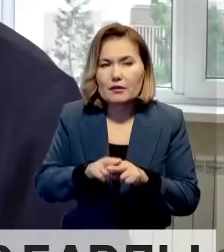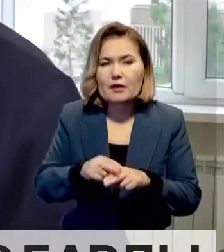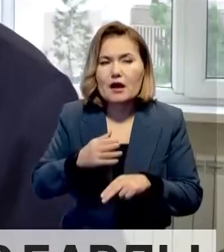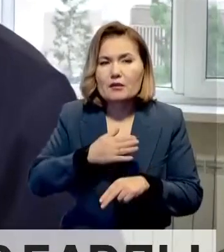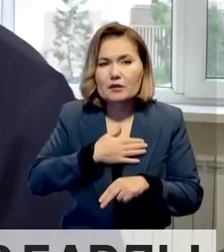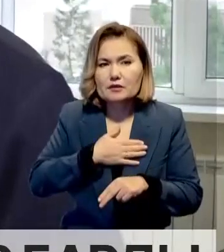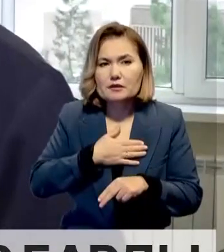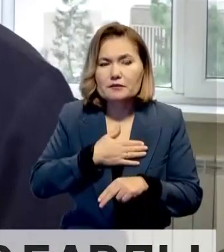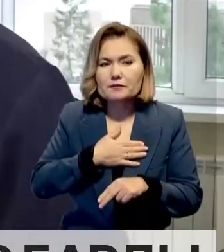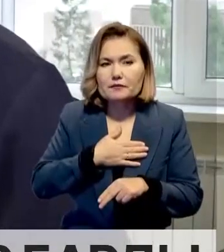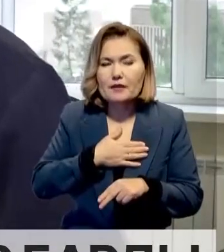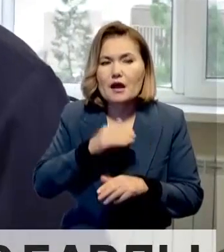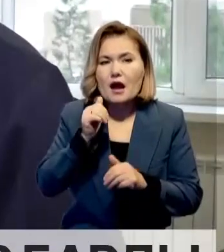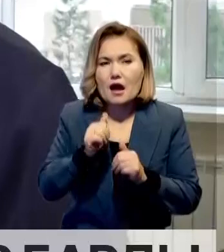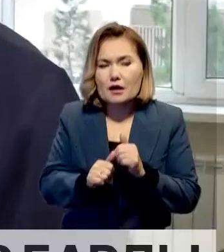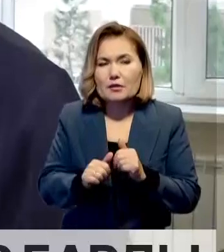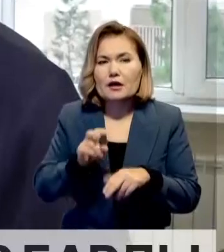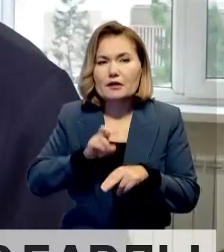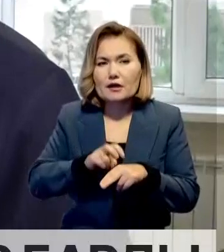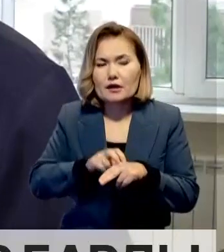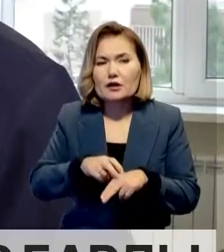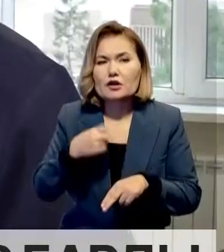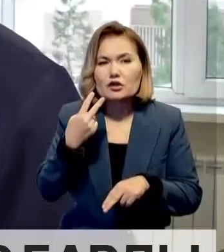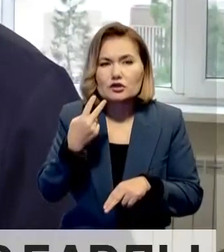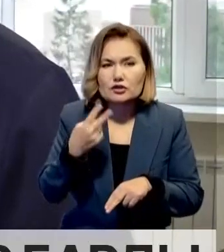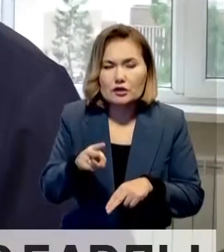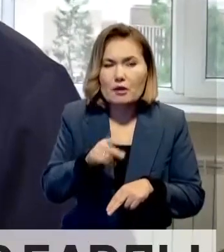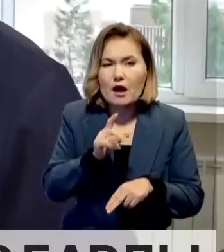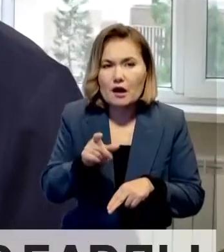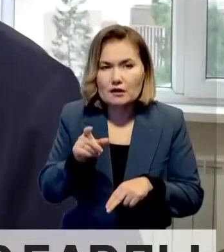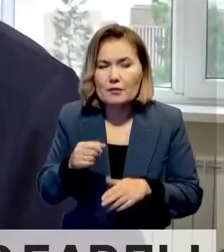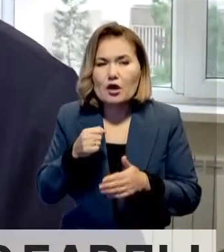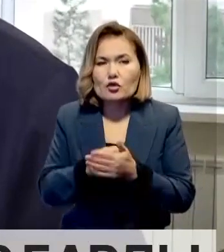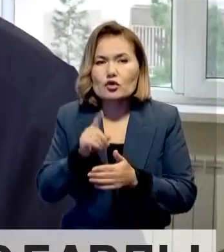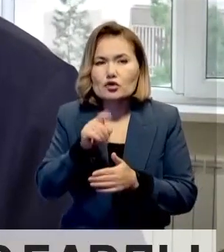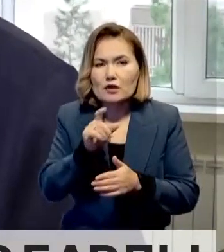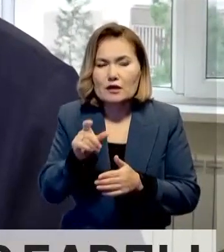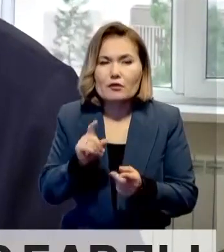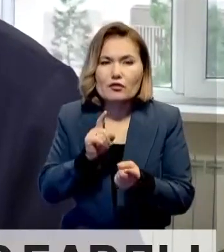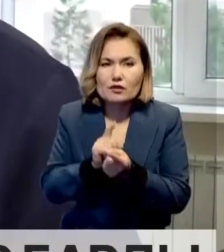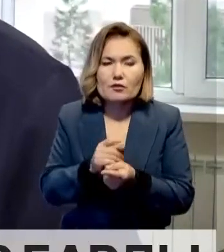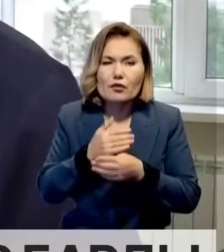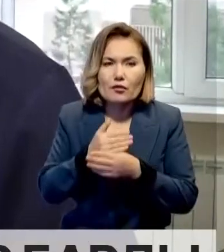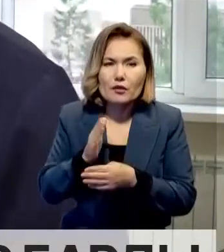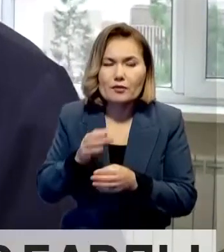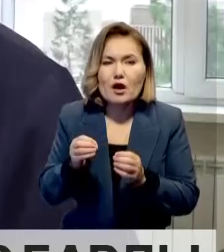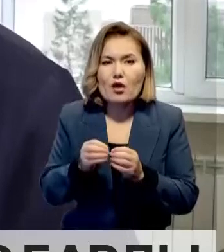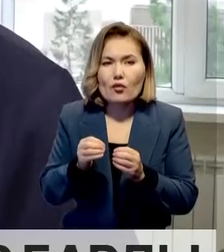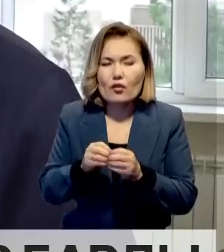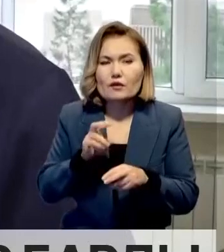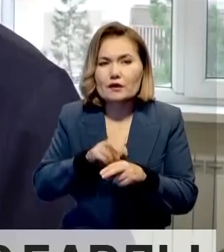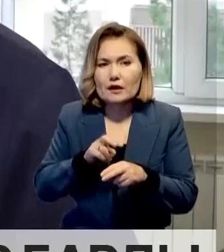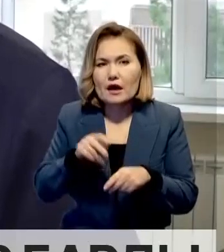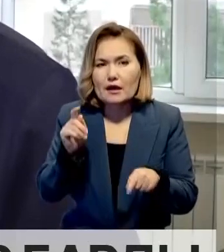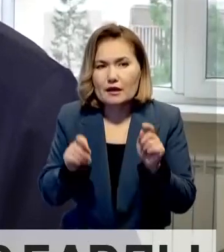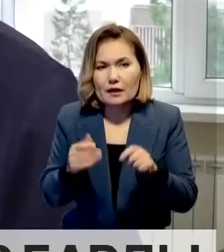біз әрбір дәрігер 20-дан 100 адамға дейін қабылдау жүргізеді. 10-нан